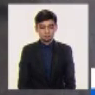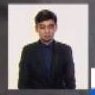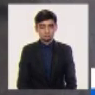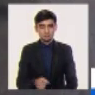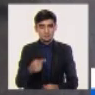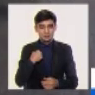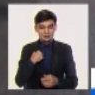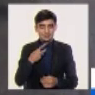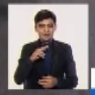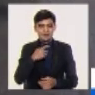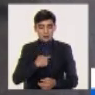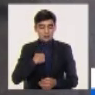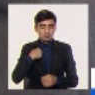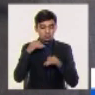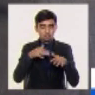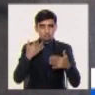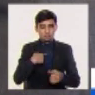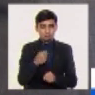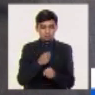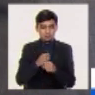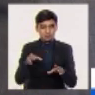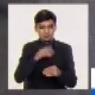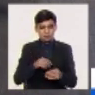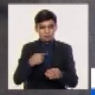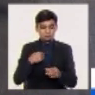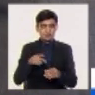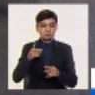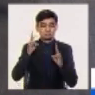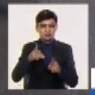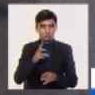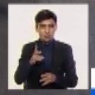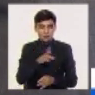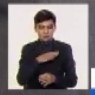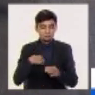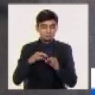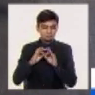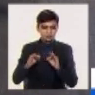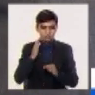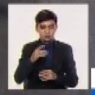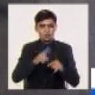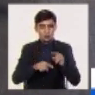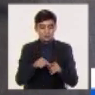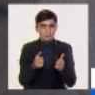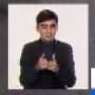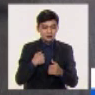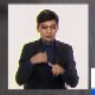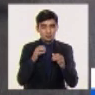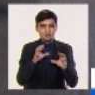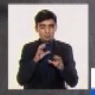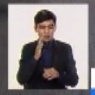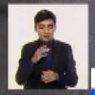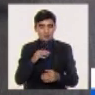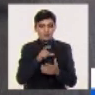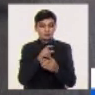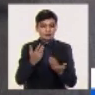Для тебя я решил, буду делать все, чтобы окончательно рассчитаться с потерпевшей стороной, заботиться о родных и близких. Если получится, писать книги,